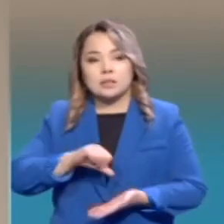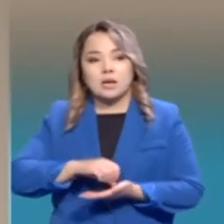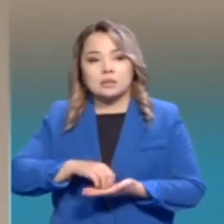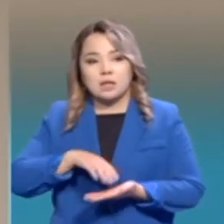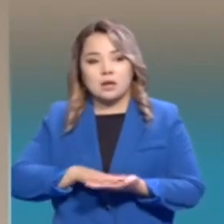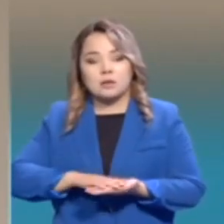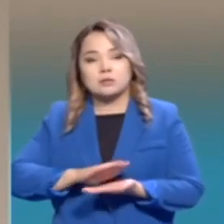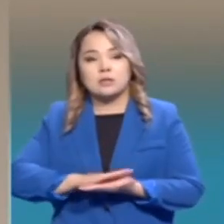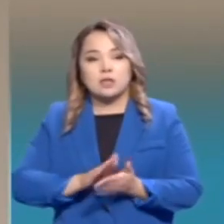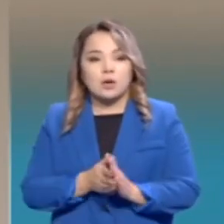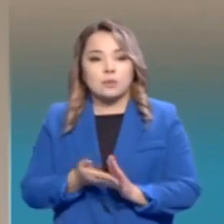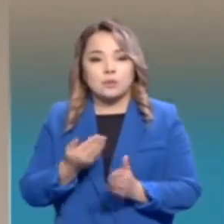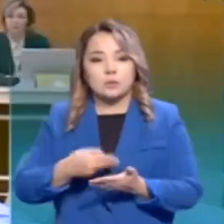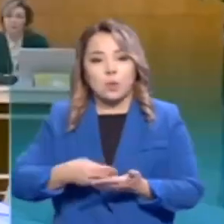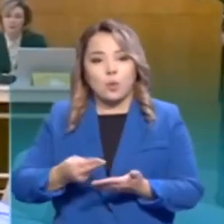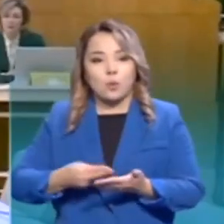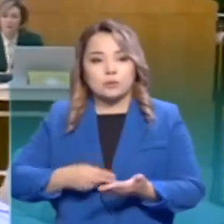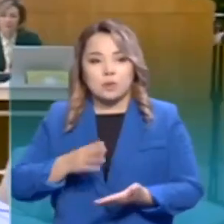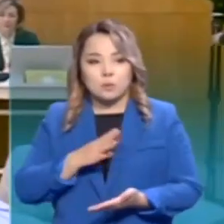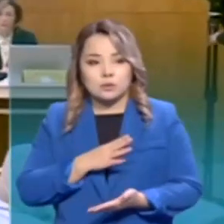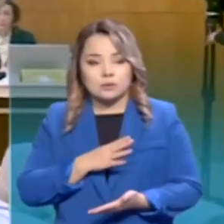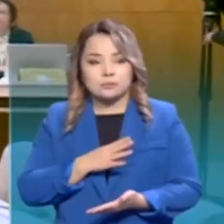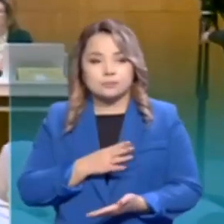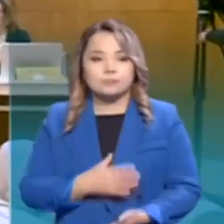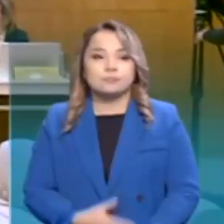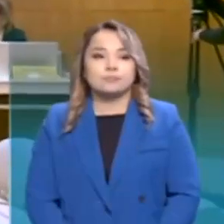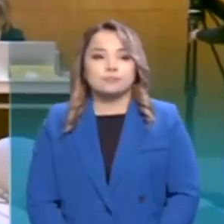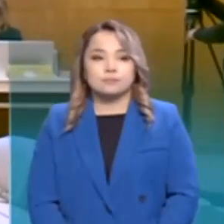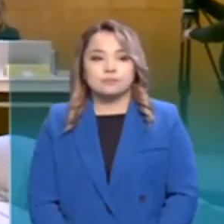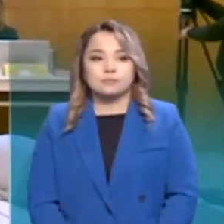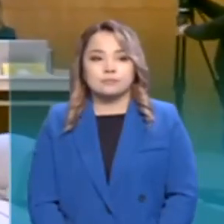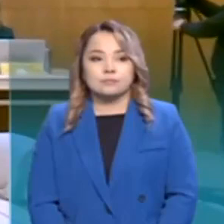бекітіп, тиісті қаулыға қол қойды. Кім қолдайды?